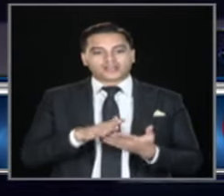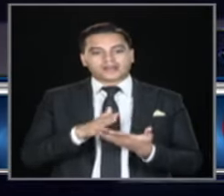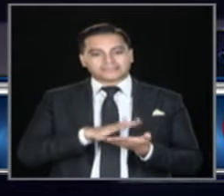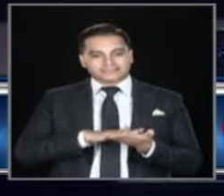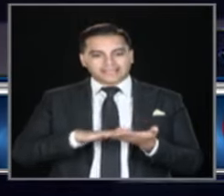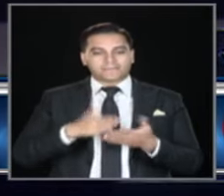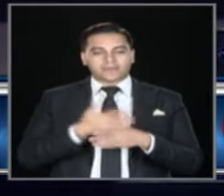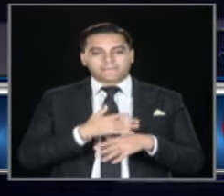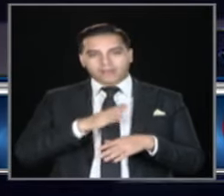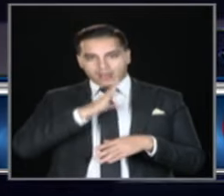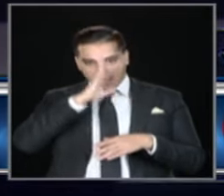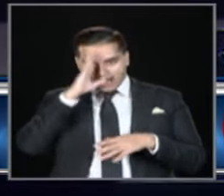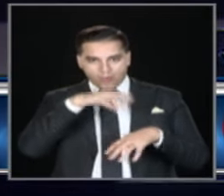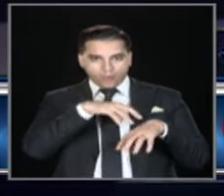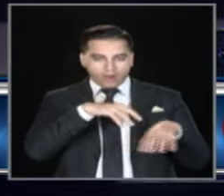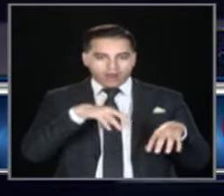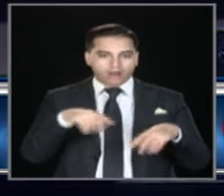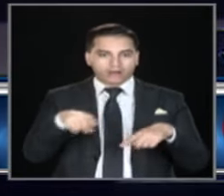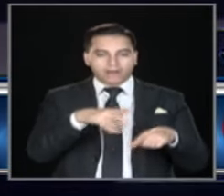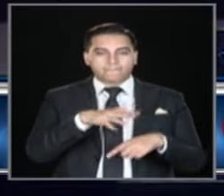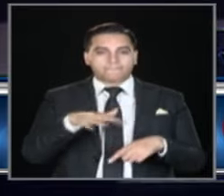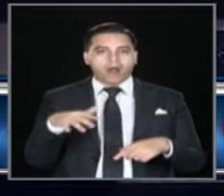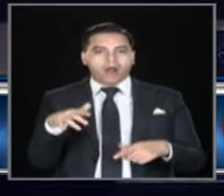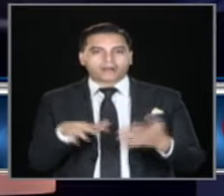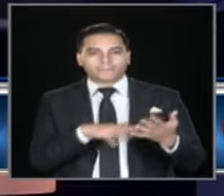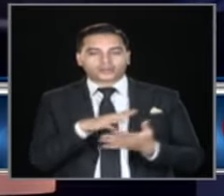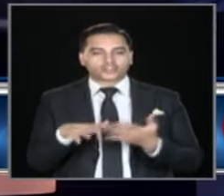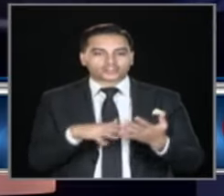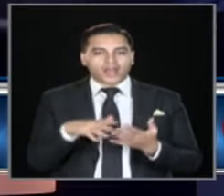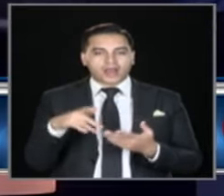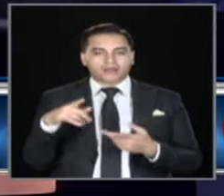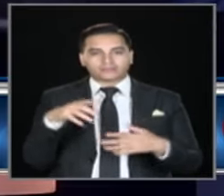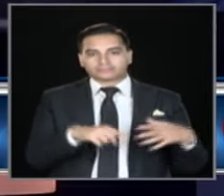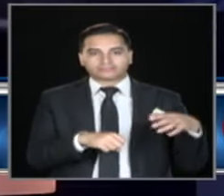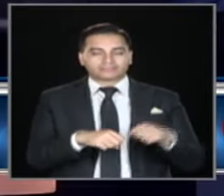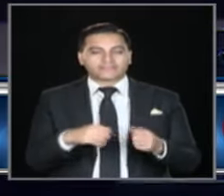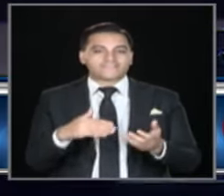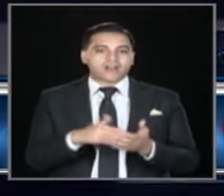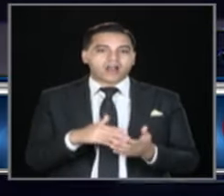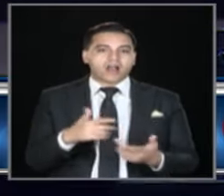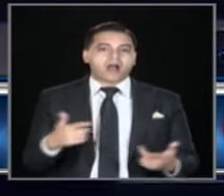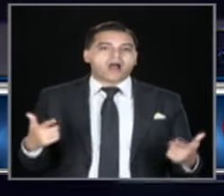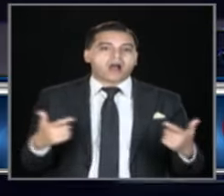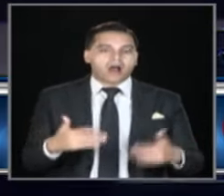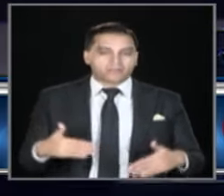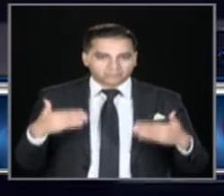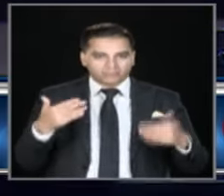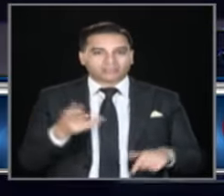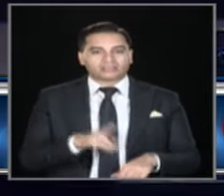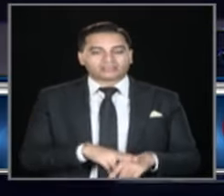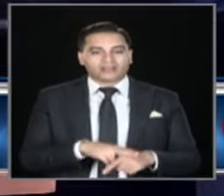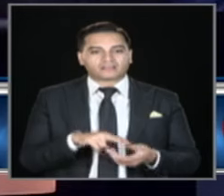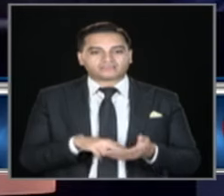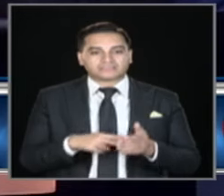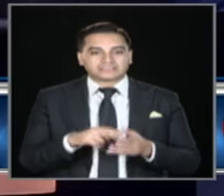اللي كانت على شط العرب على الرغم من كده قامت الحرب بينهم بعدها في